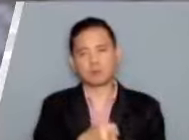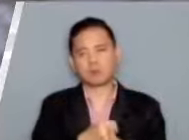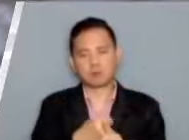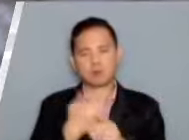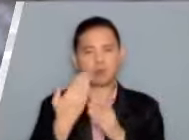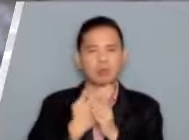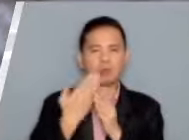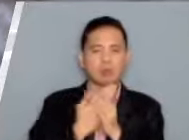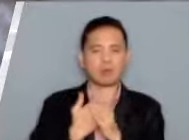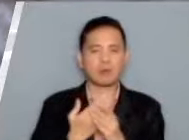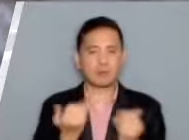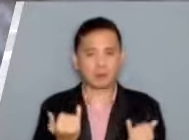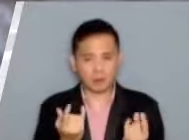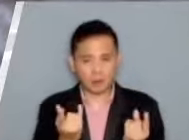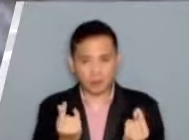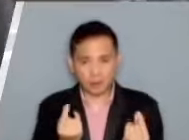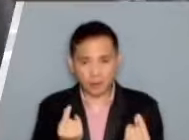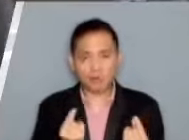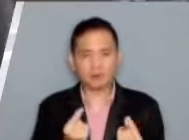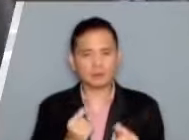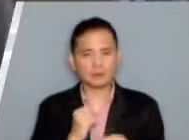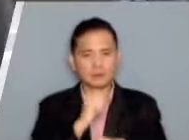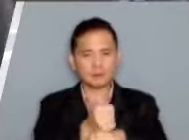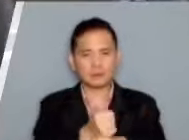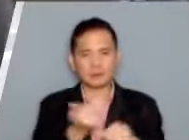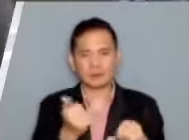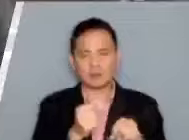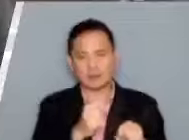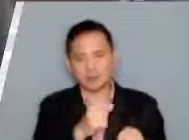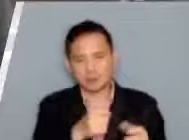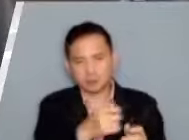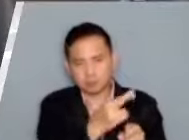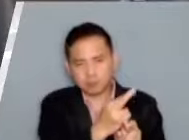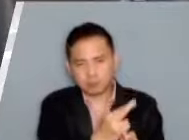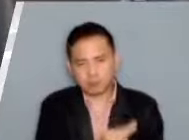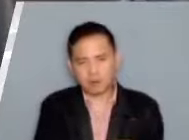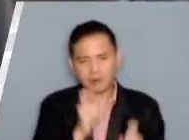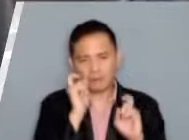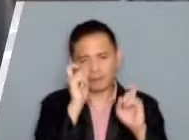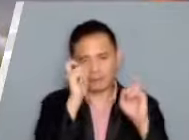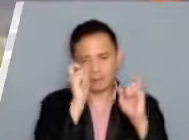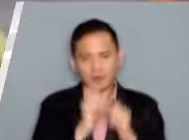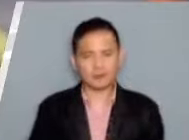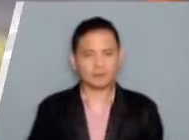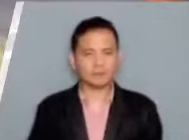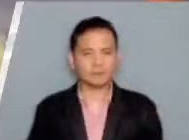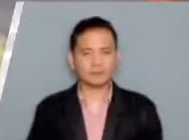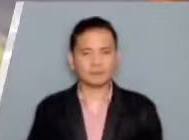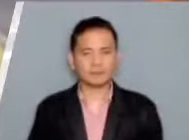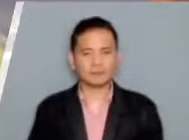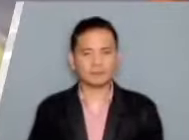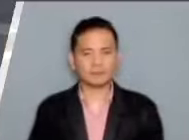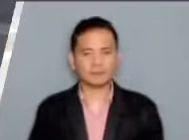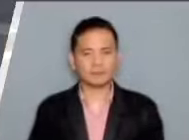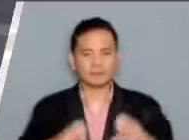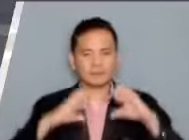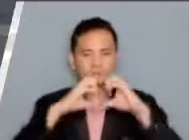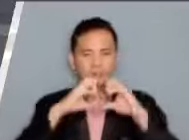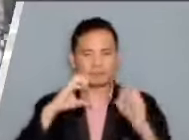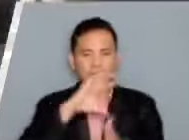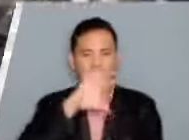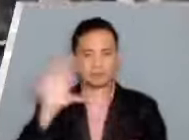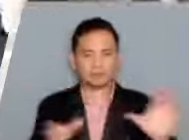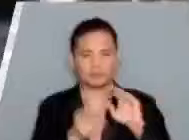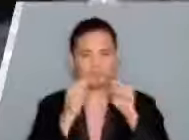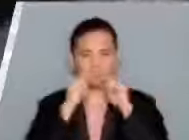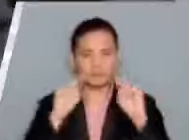sa pagkukumpuni sa mga naiwang road repairs. Ito ang unang balita sa Nima Refran para sa GMA